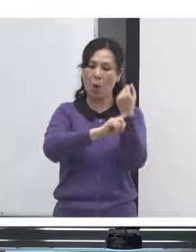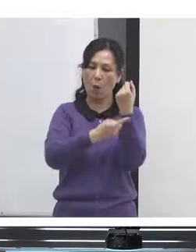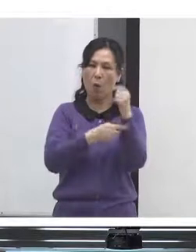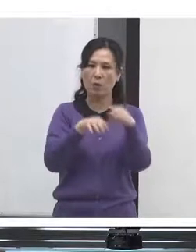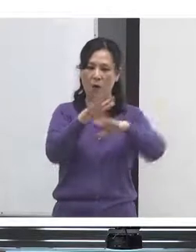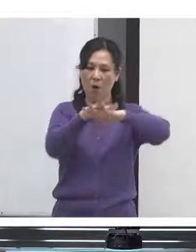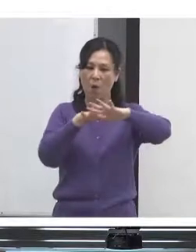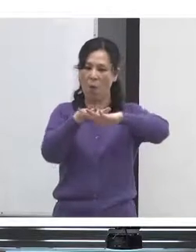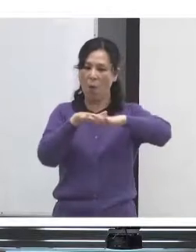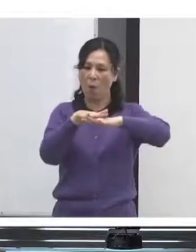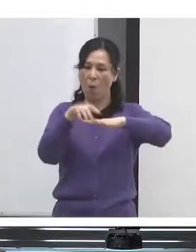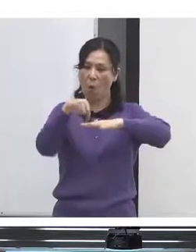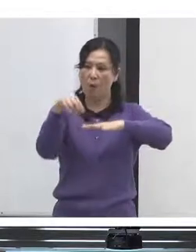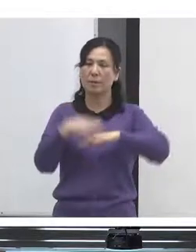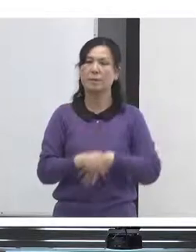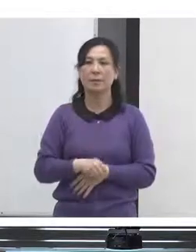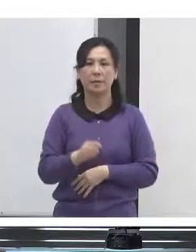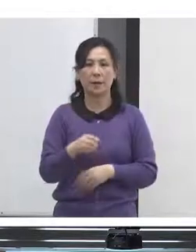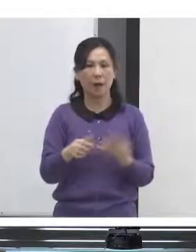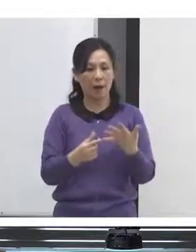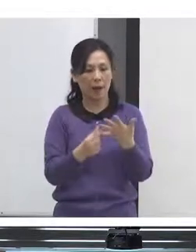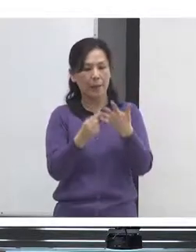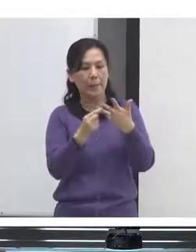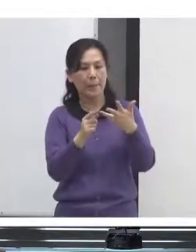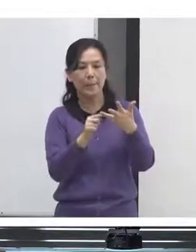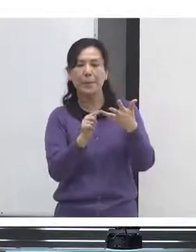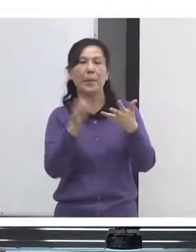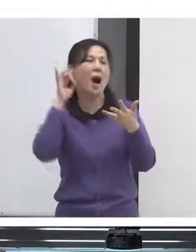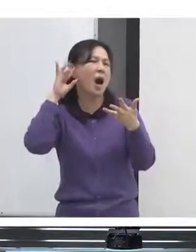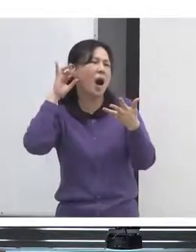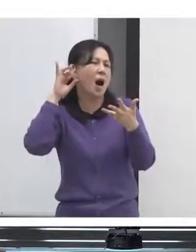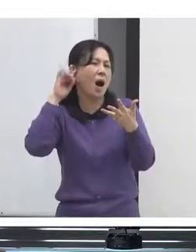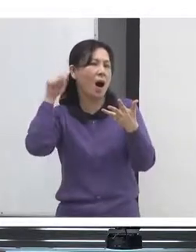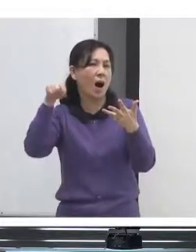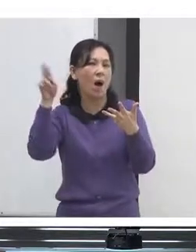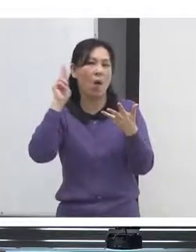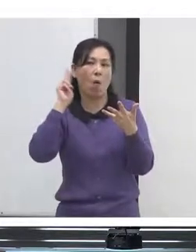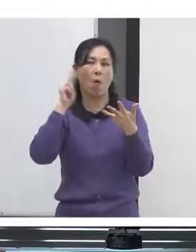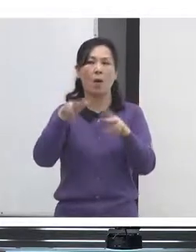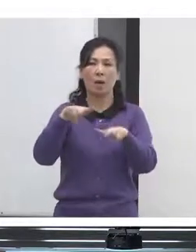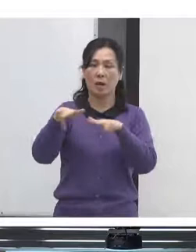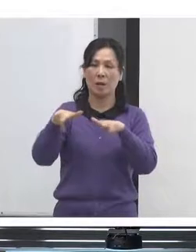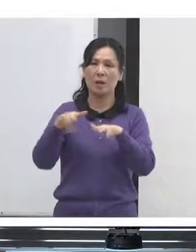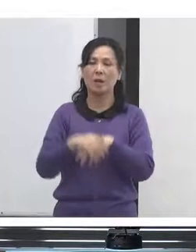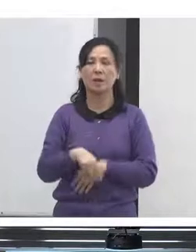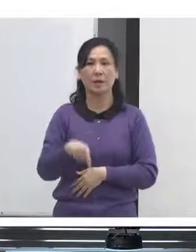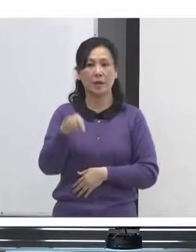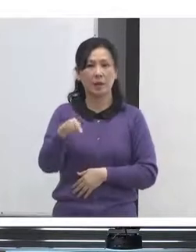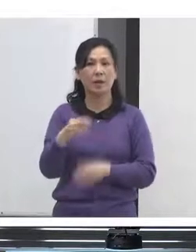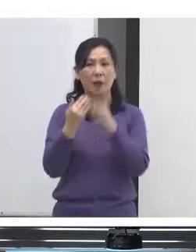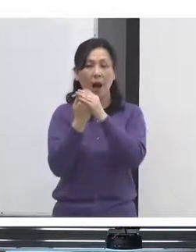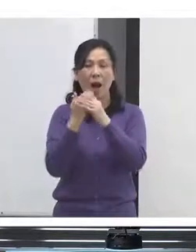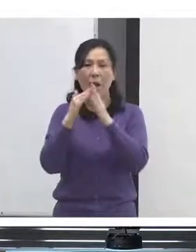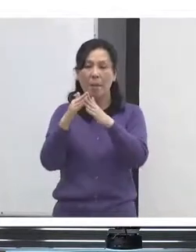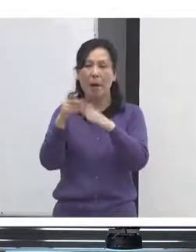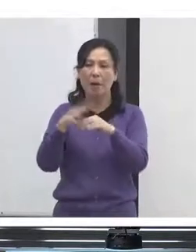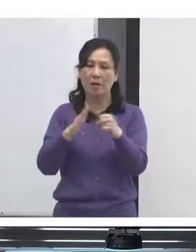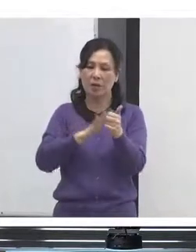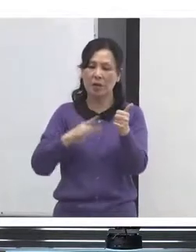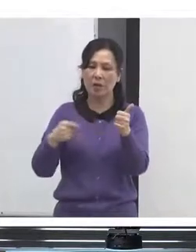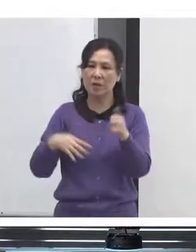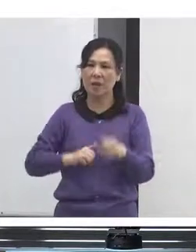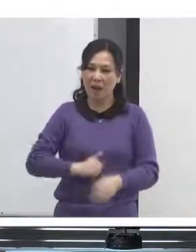是另外一个第八个就是噪音的部分。那噪音的地图呢在汉堡这个部分是一个理想值，并不是实